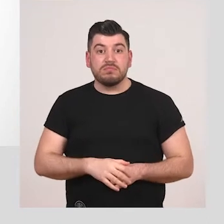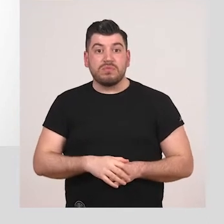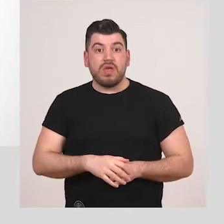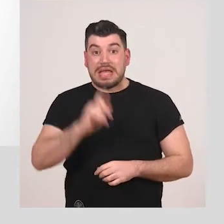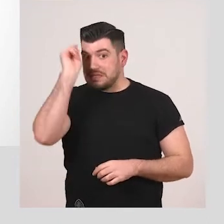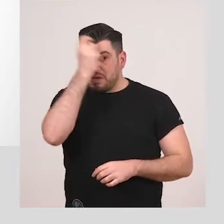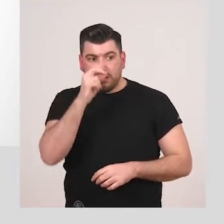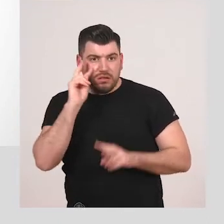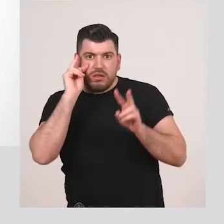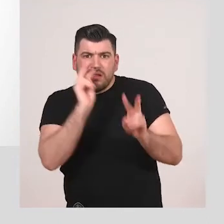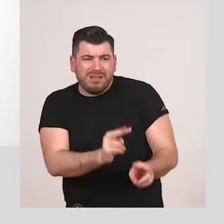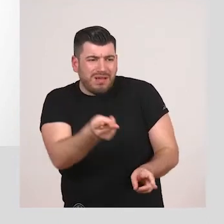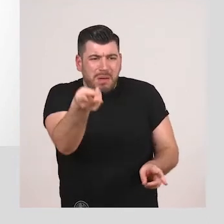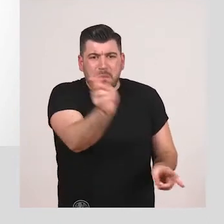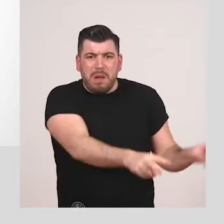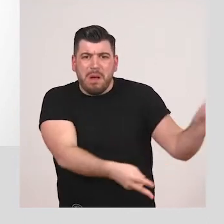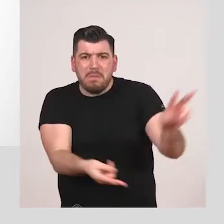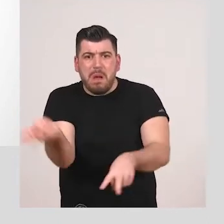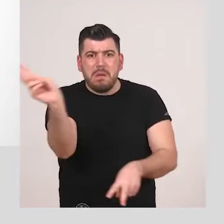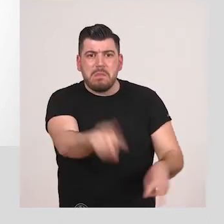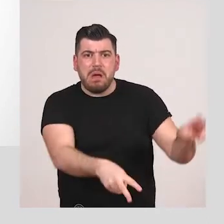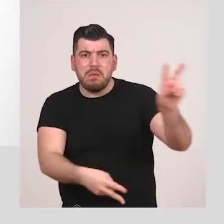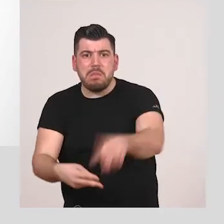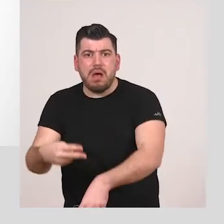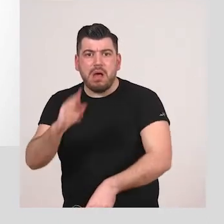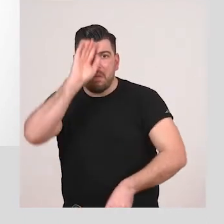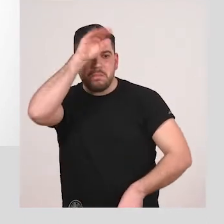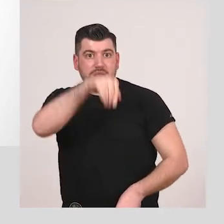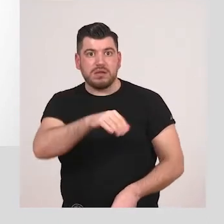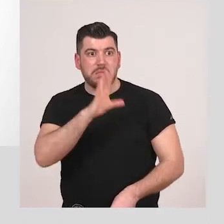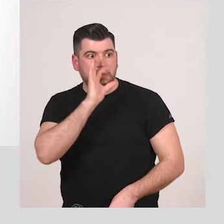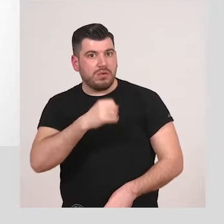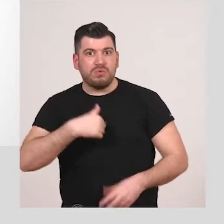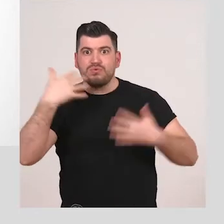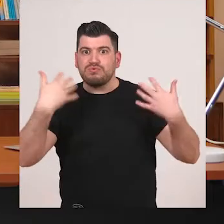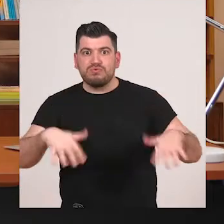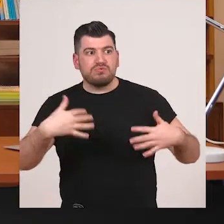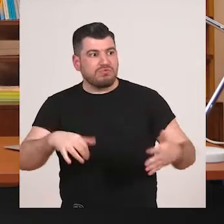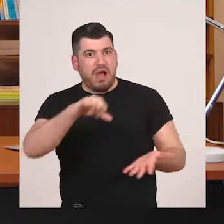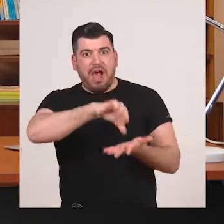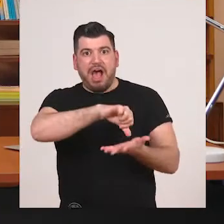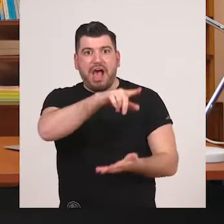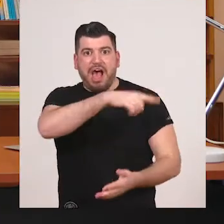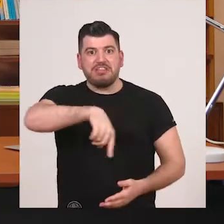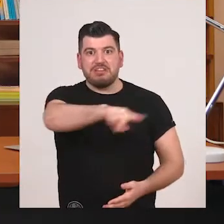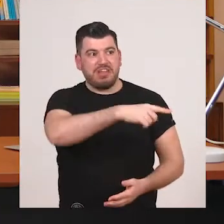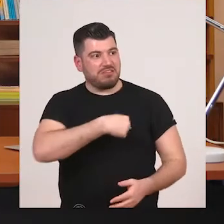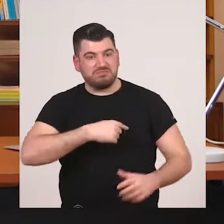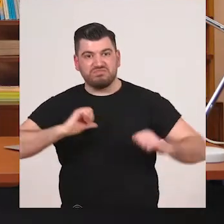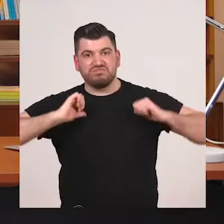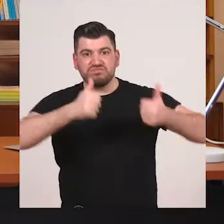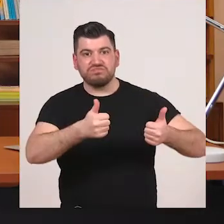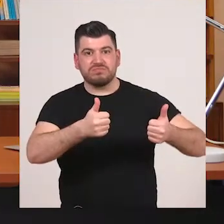τους πολυάριθμους νεκρούς Πέρσες, θαύμασαν την ανδρεία των Αθηναίων. Ποια είναι όμως η σημασία αυτής της